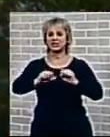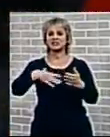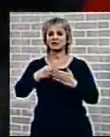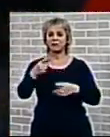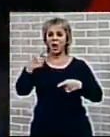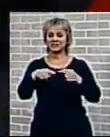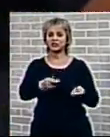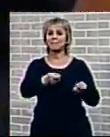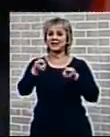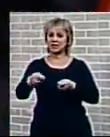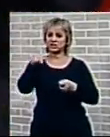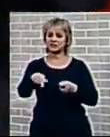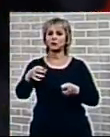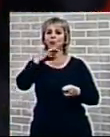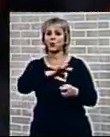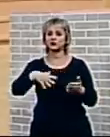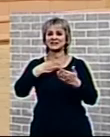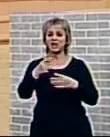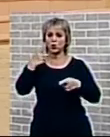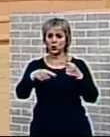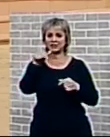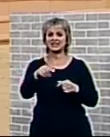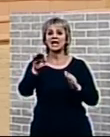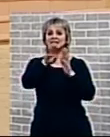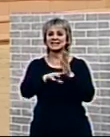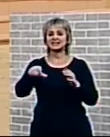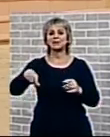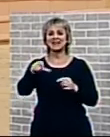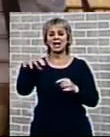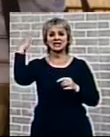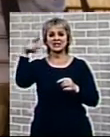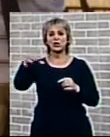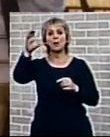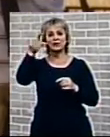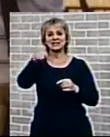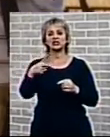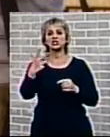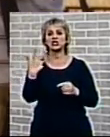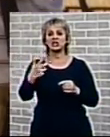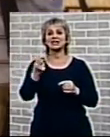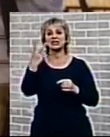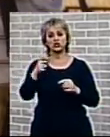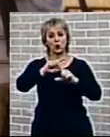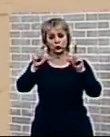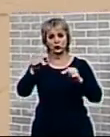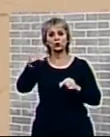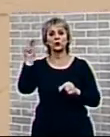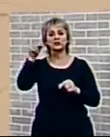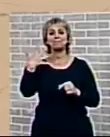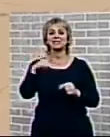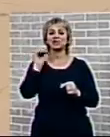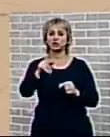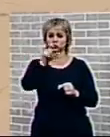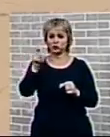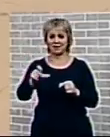своего отечества, приносить пользу своей родине. В системе Донского казачьего образования 300 учреждений. В них учатся 50